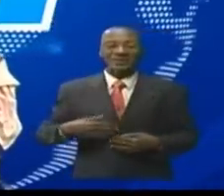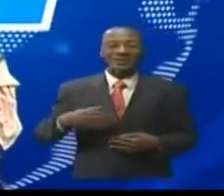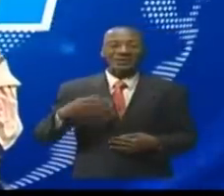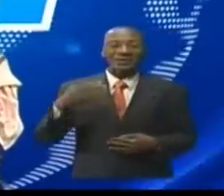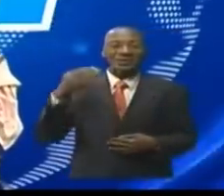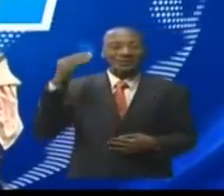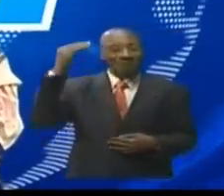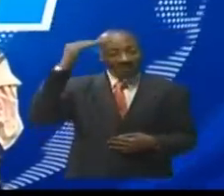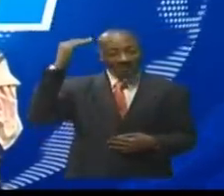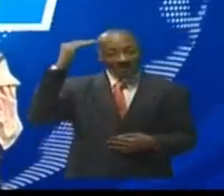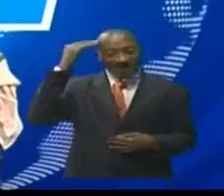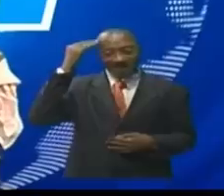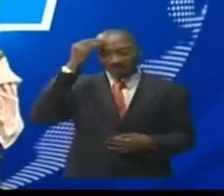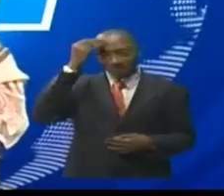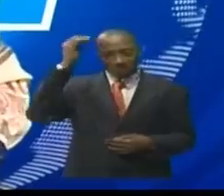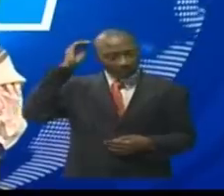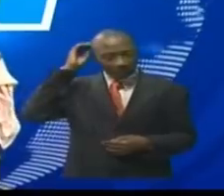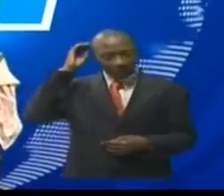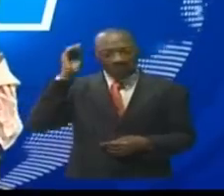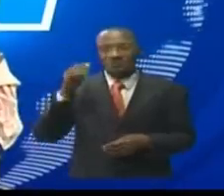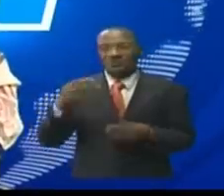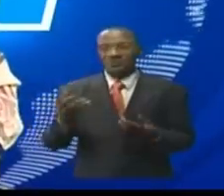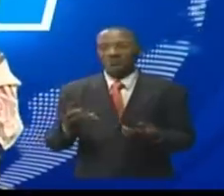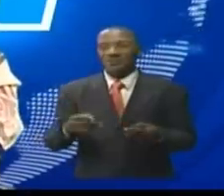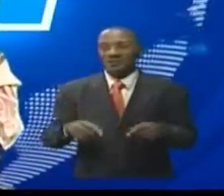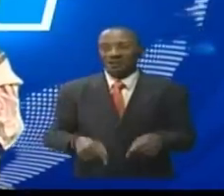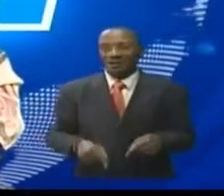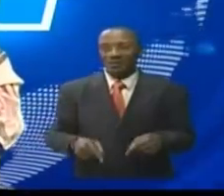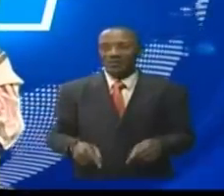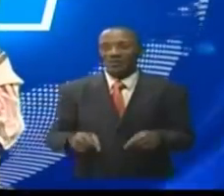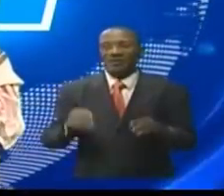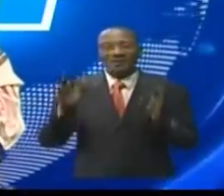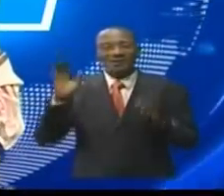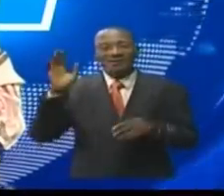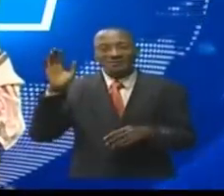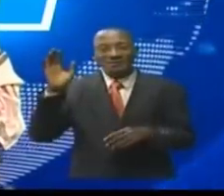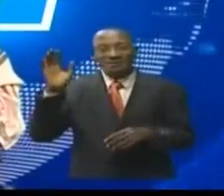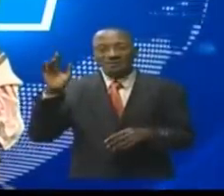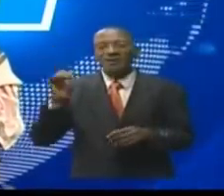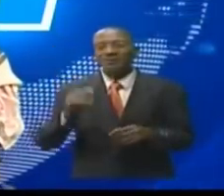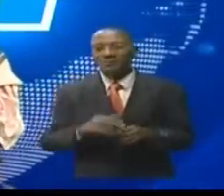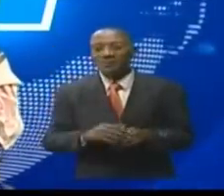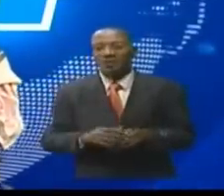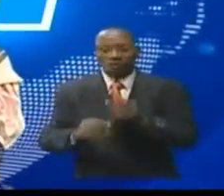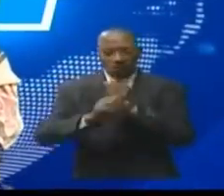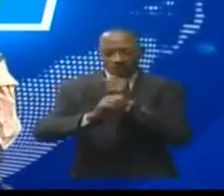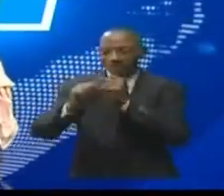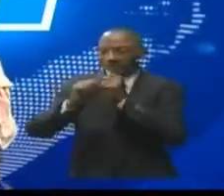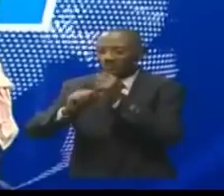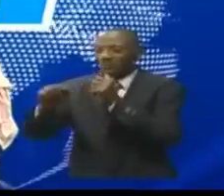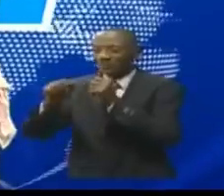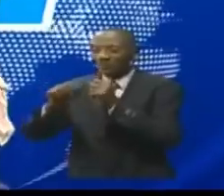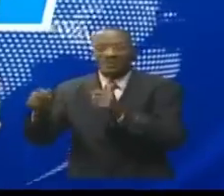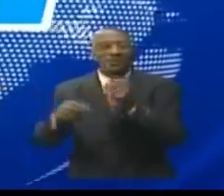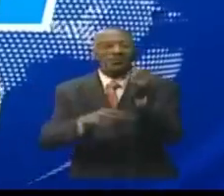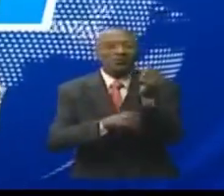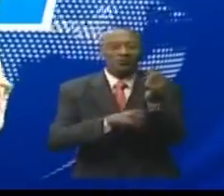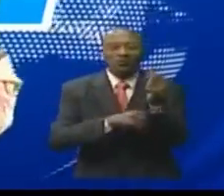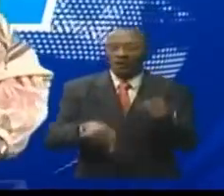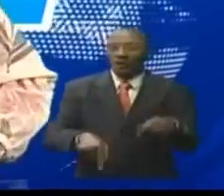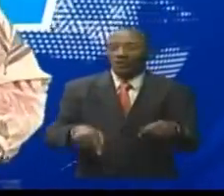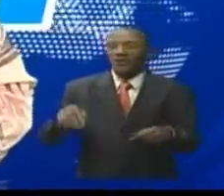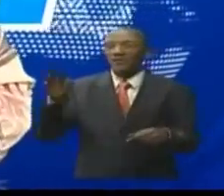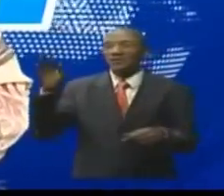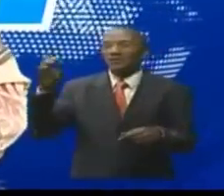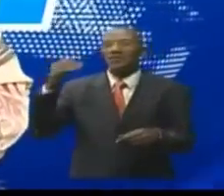mentale notre priorité. À Kinshasa, l'ONG Kwetus a sensibilisé les Kinois et Kinoises à travers une